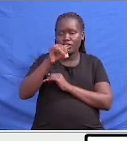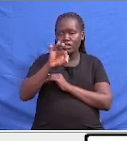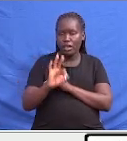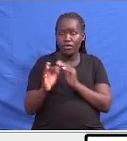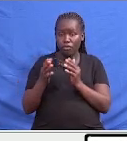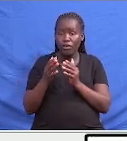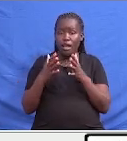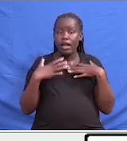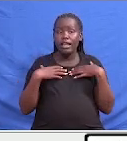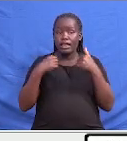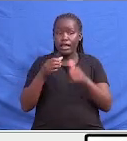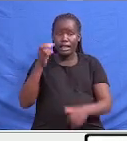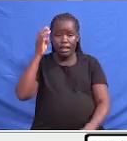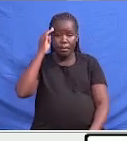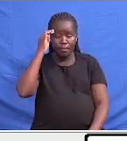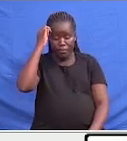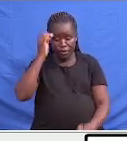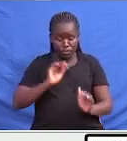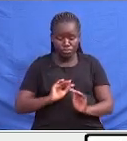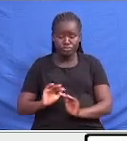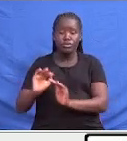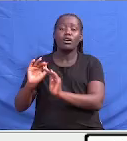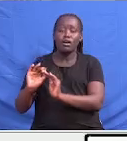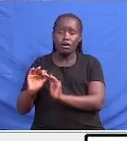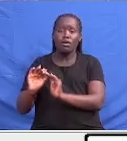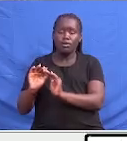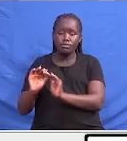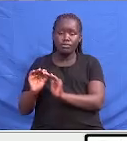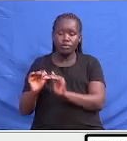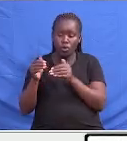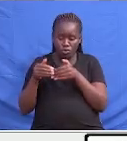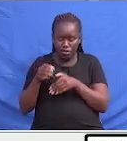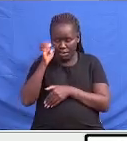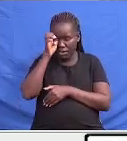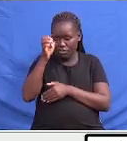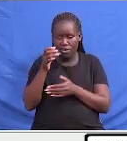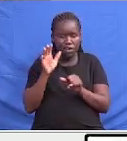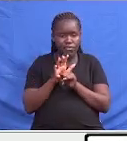za afya ya akili mara nyingi ziliwekwa kando au kutengwa kabisa.